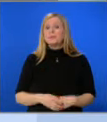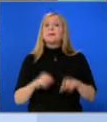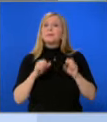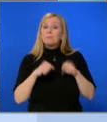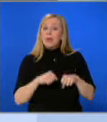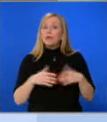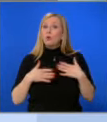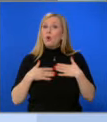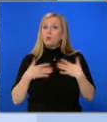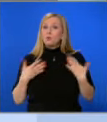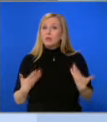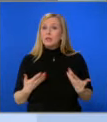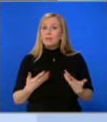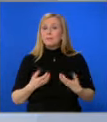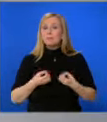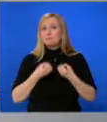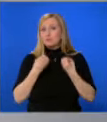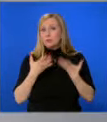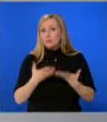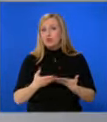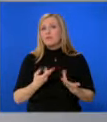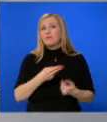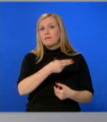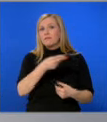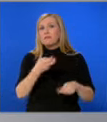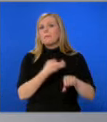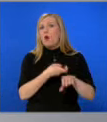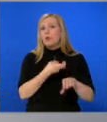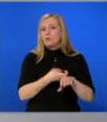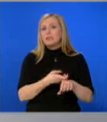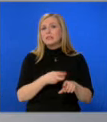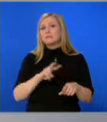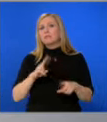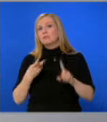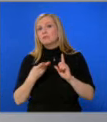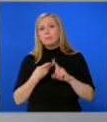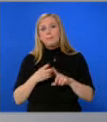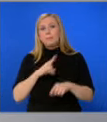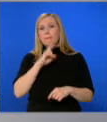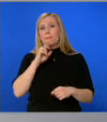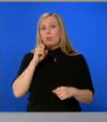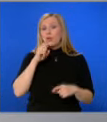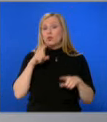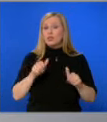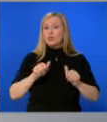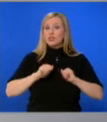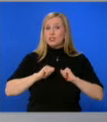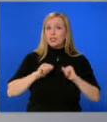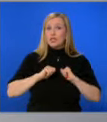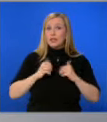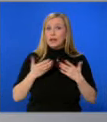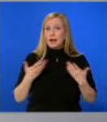съществуват процедури във всяка една от тези институции, примерно в болницата или в полицията, която защитава